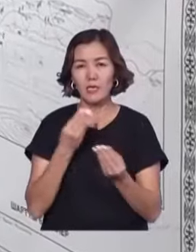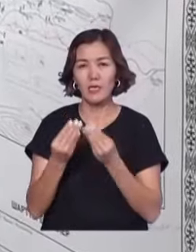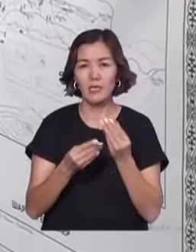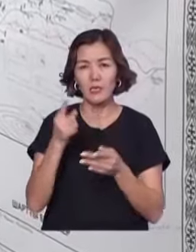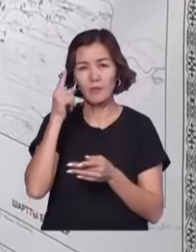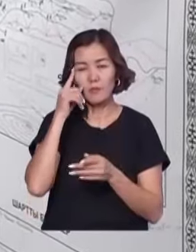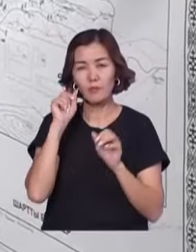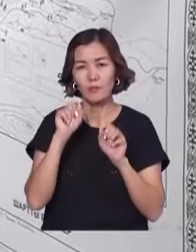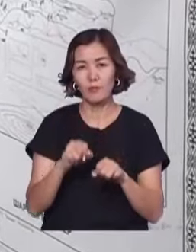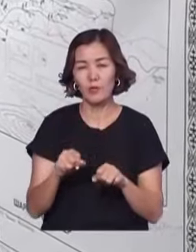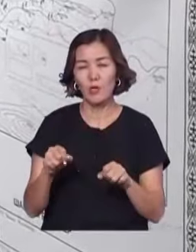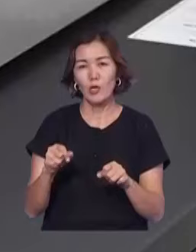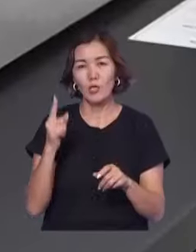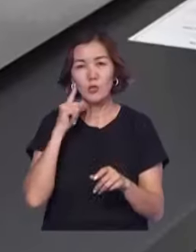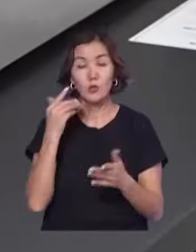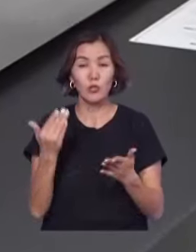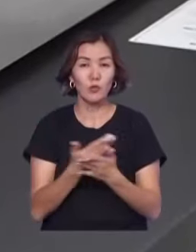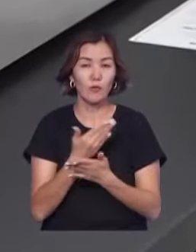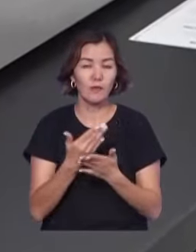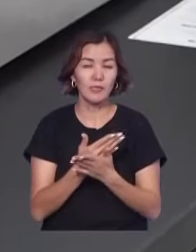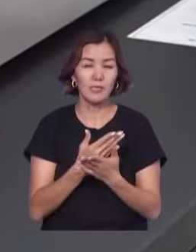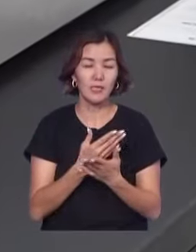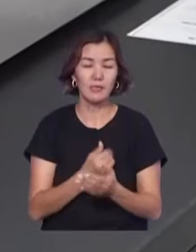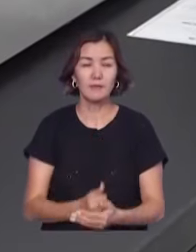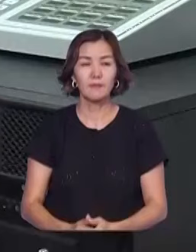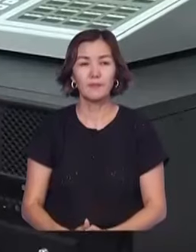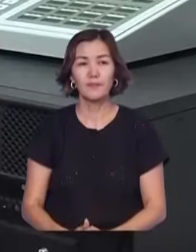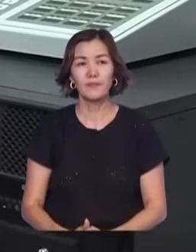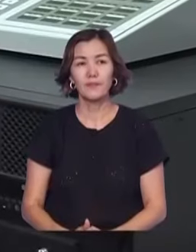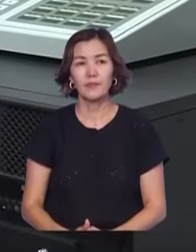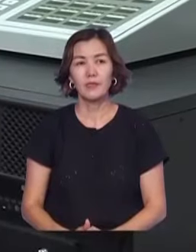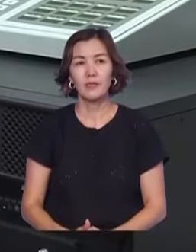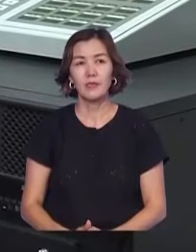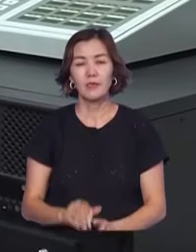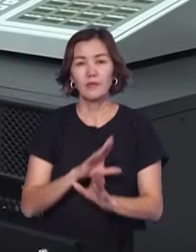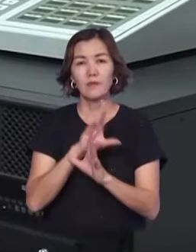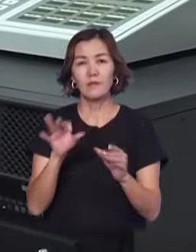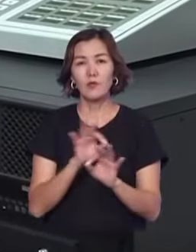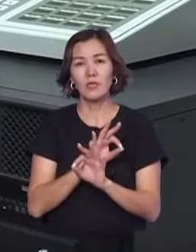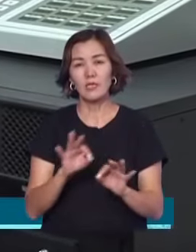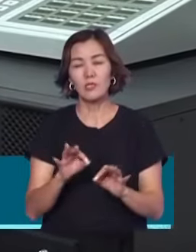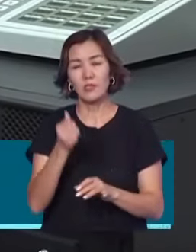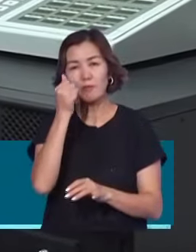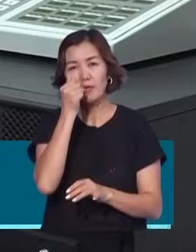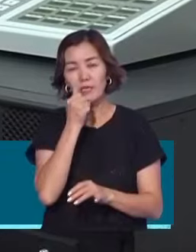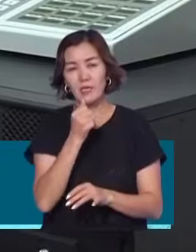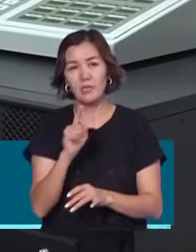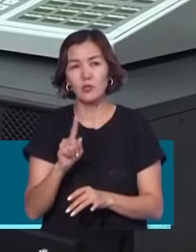казармы смогут слушать новости и играть в интеллектуальные игры. Все отлично. Очень благодарен, то,